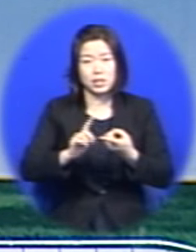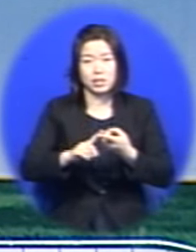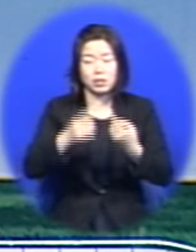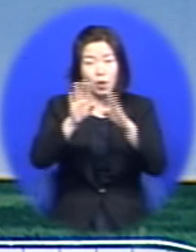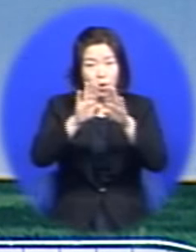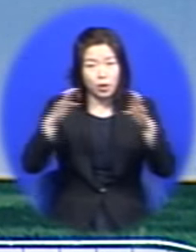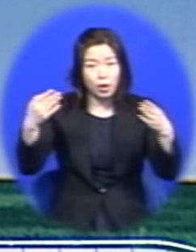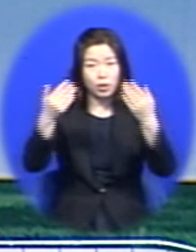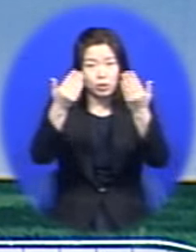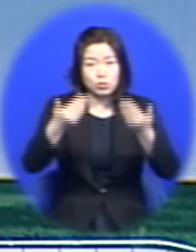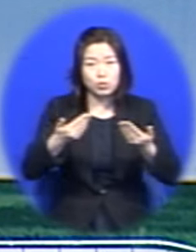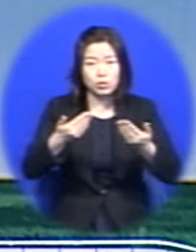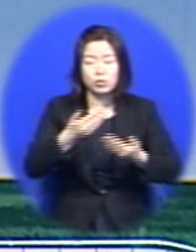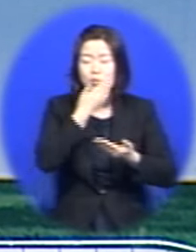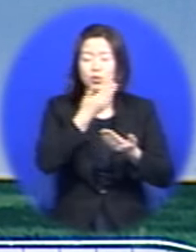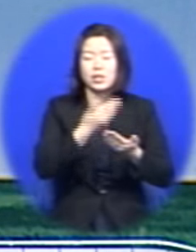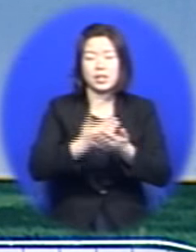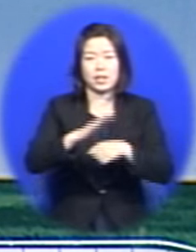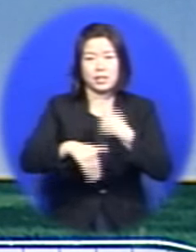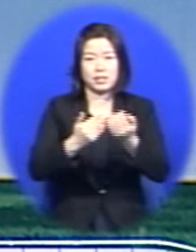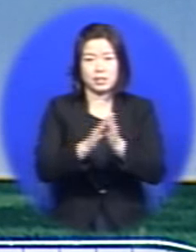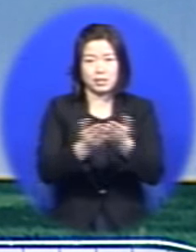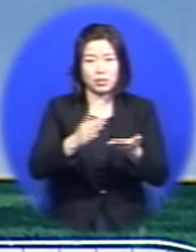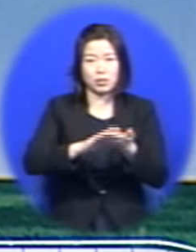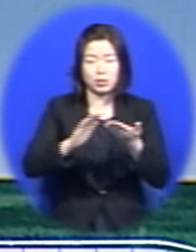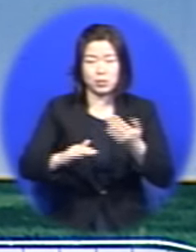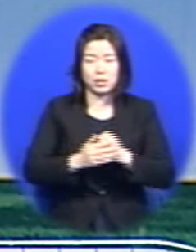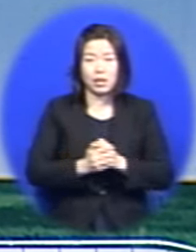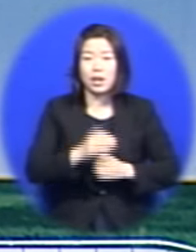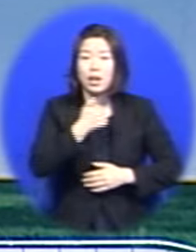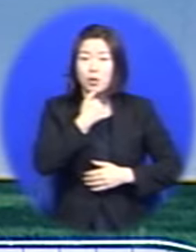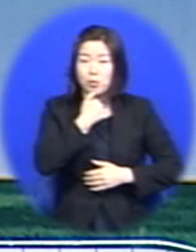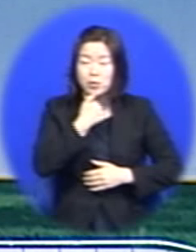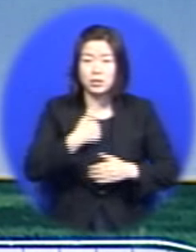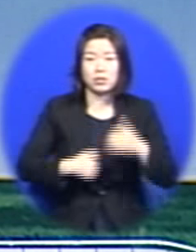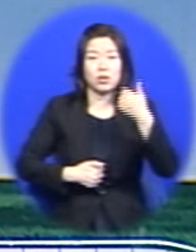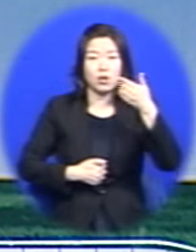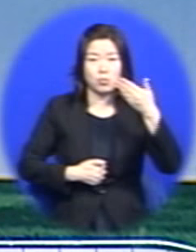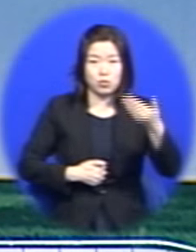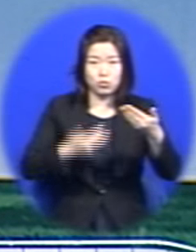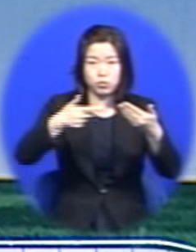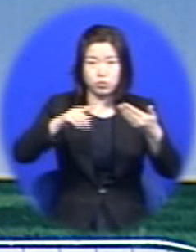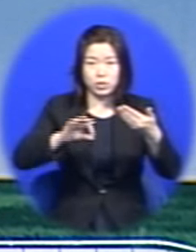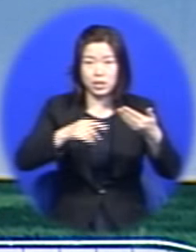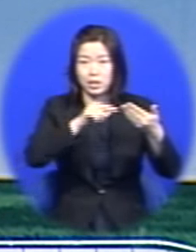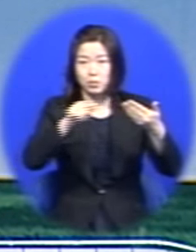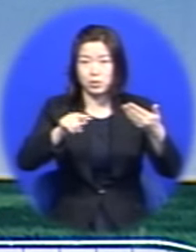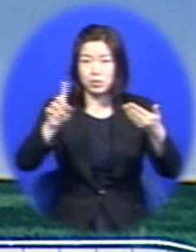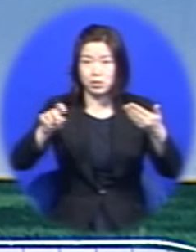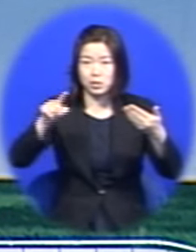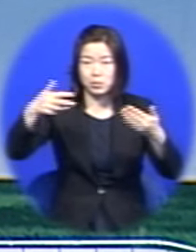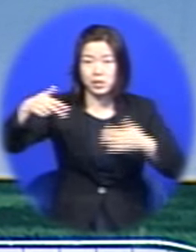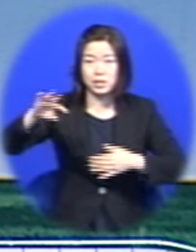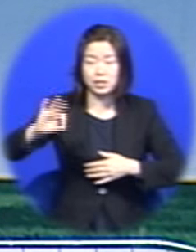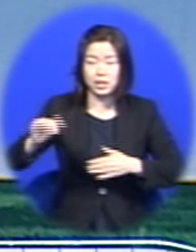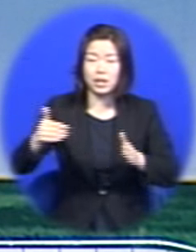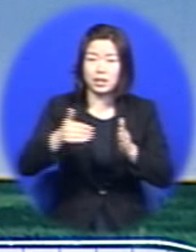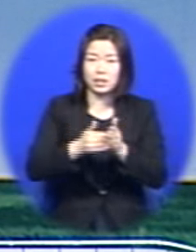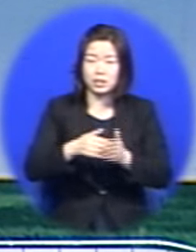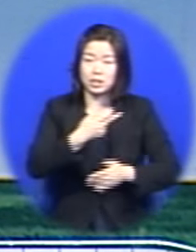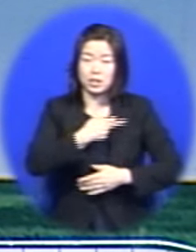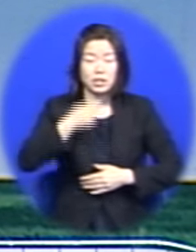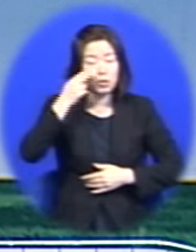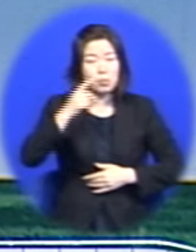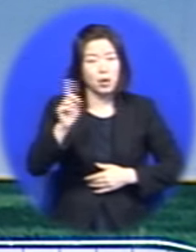열어주는 참 귀한 성경입니다. 이 로마서 9장, 10장, 11장은 사실 사도 바울이 어떤 의도를 가지고